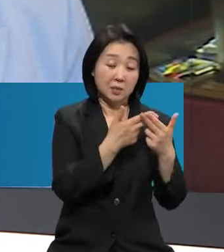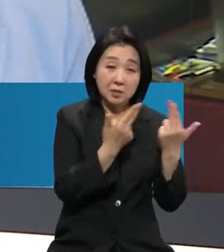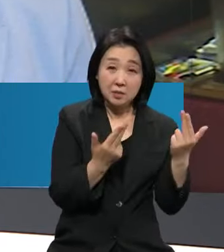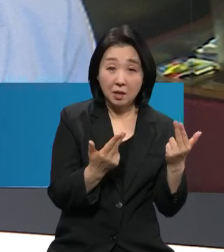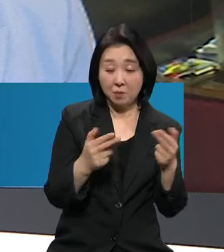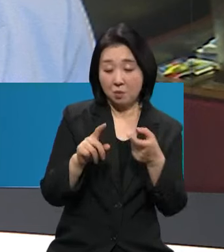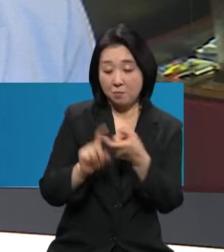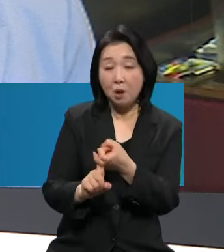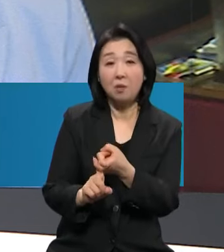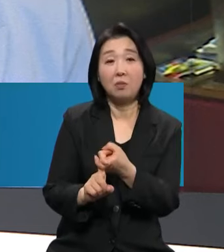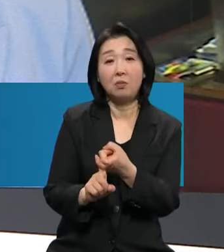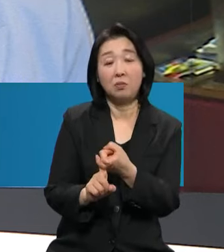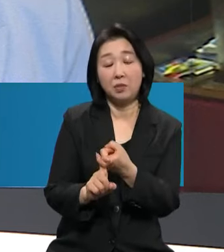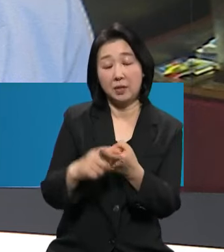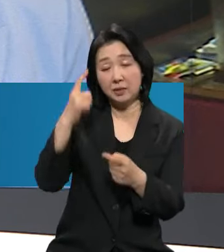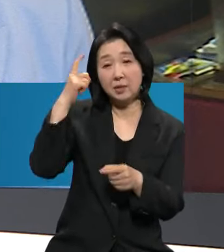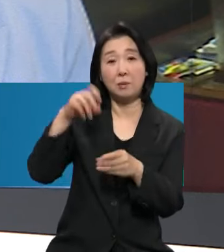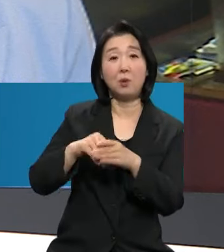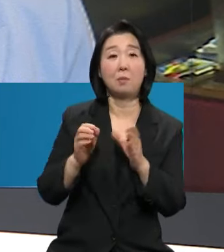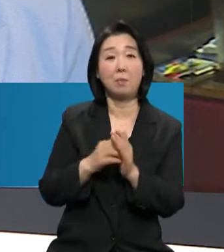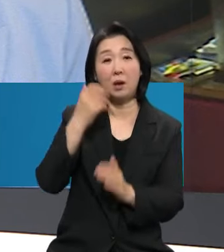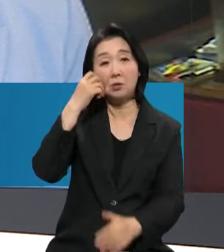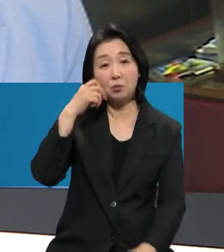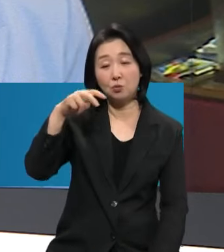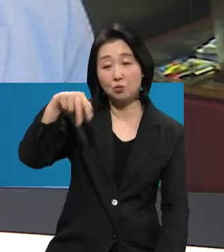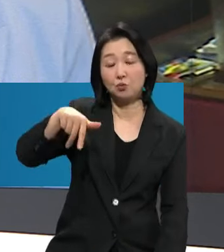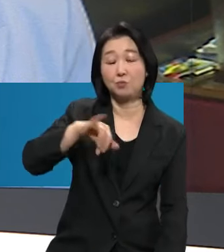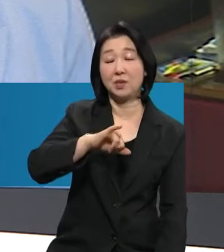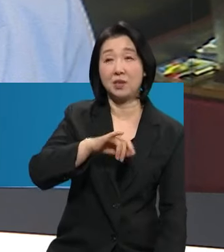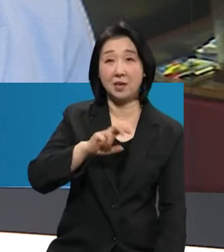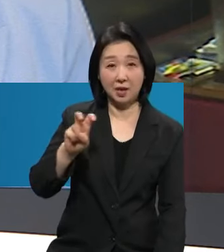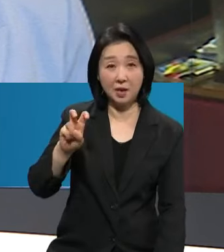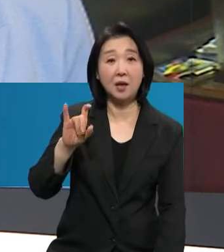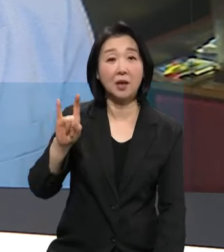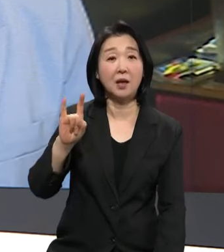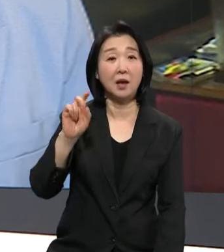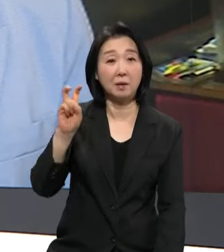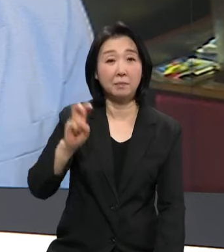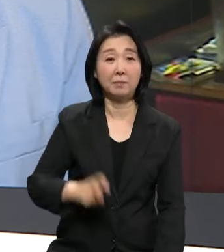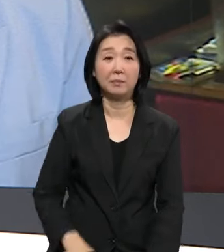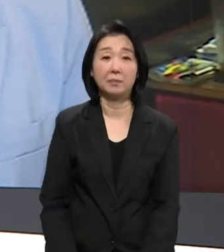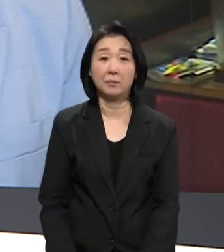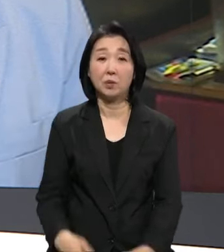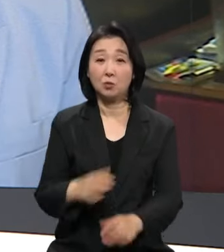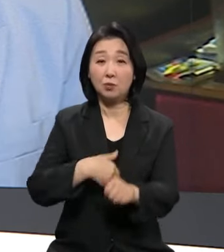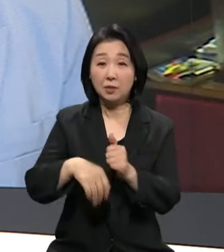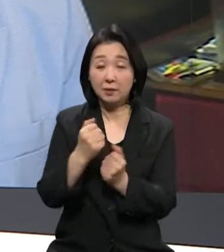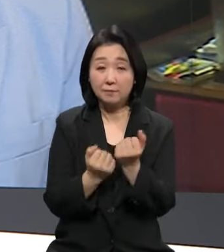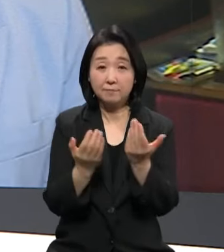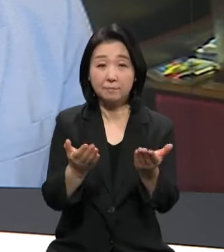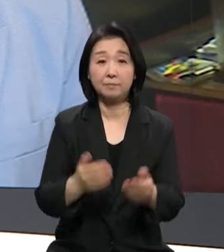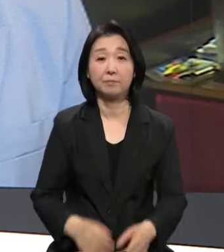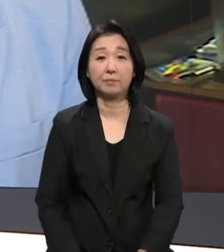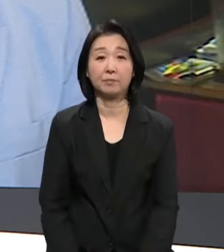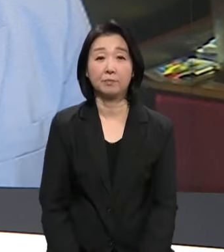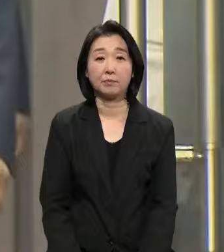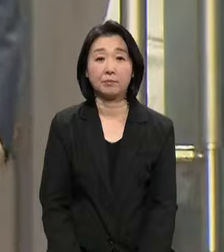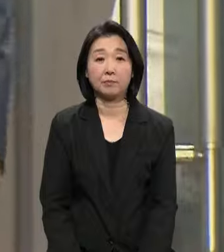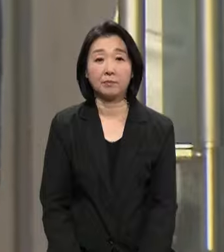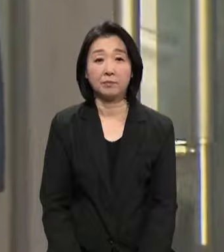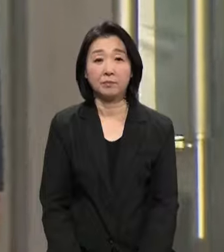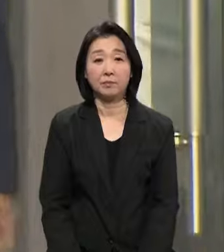이재명 대표의 의중이 반영된 추미 당선자로 좁혀지고 있는 분위기입니다 국상 기자가 보도합니다